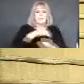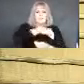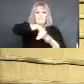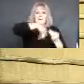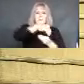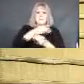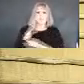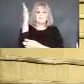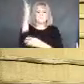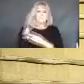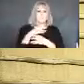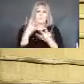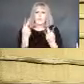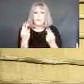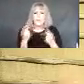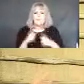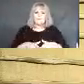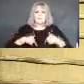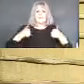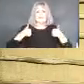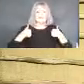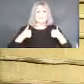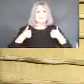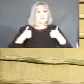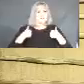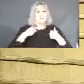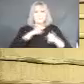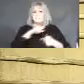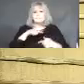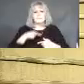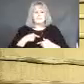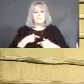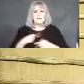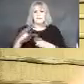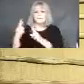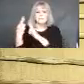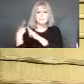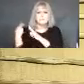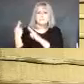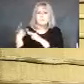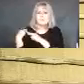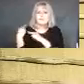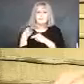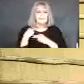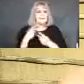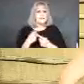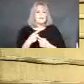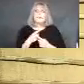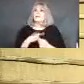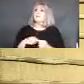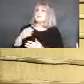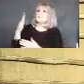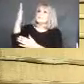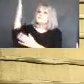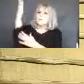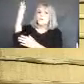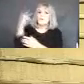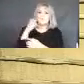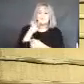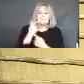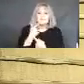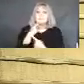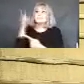van God wees, kerk wees, nieuwe lewe, al hy goed, dit is niet ons plig nie, dit is niet ons verplichting nie, het